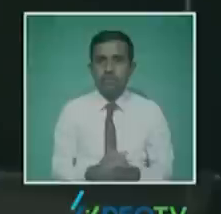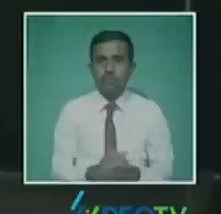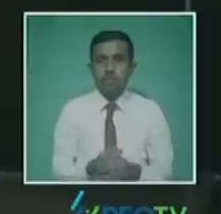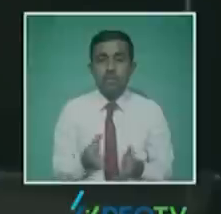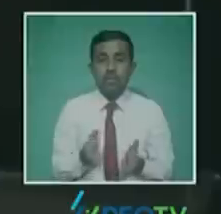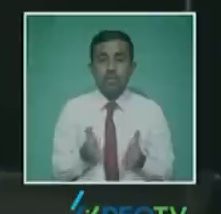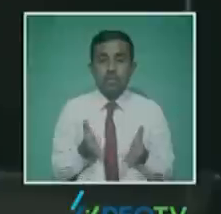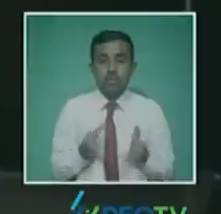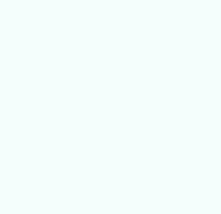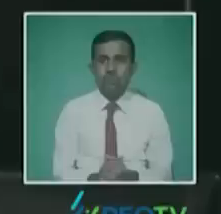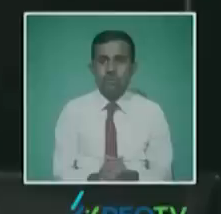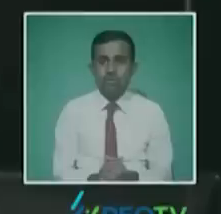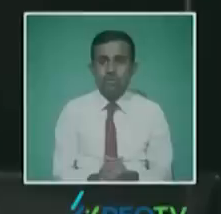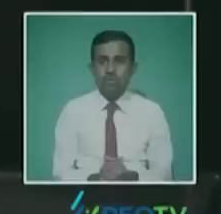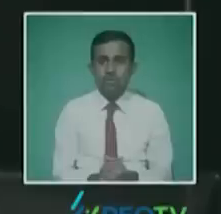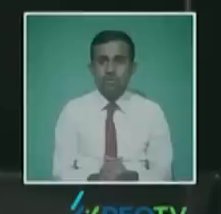මෝඩ මෝඩේ කියලා